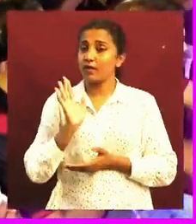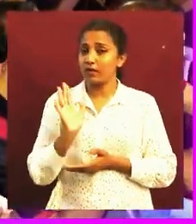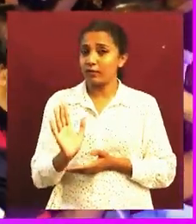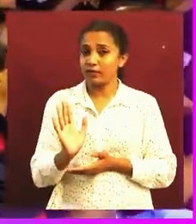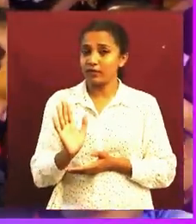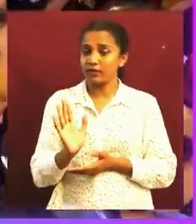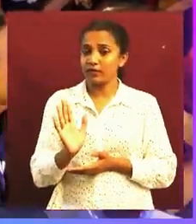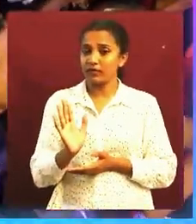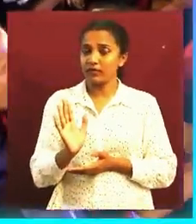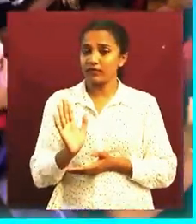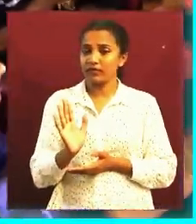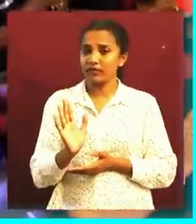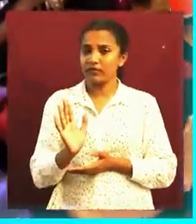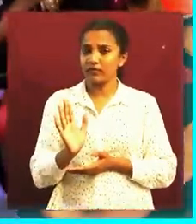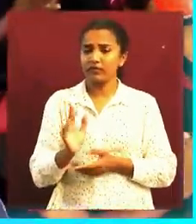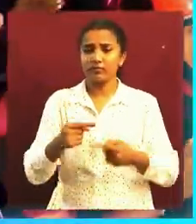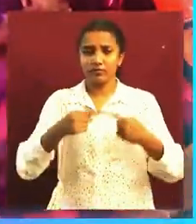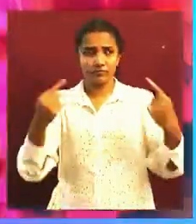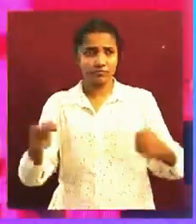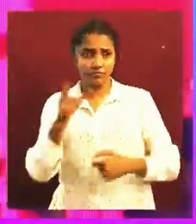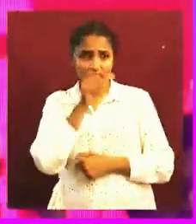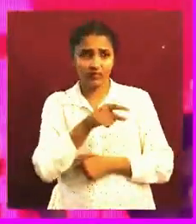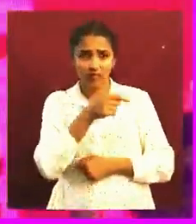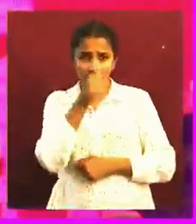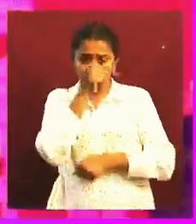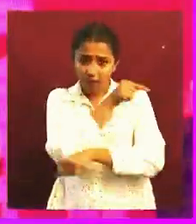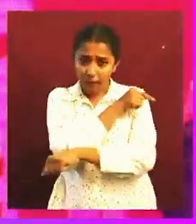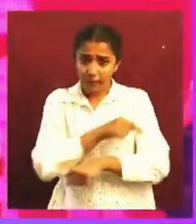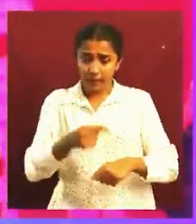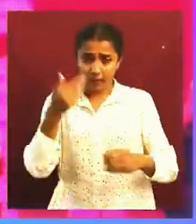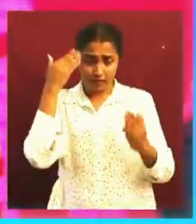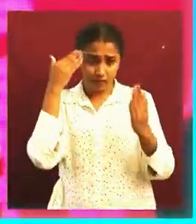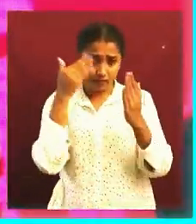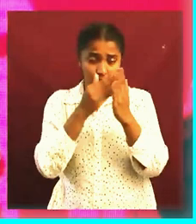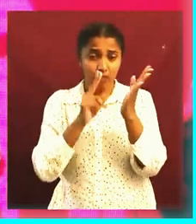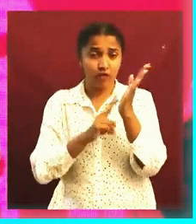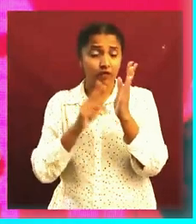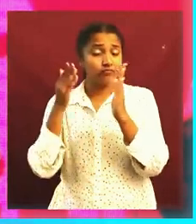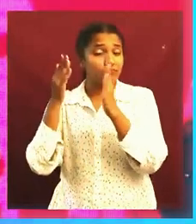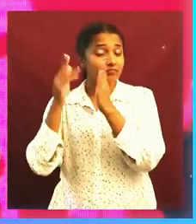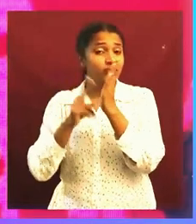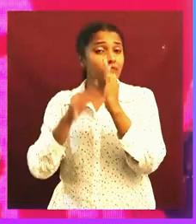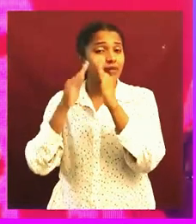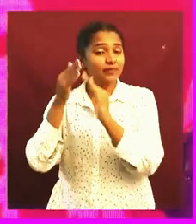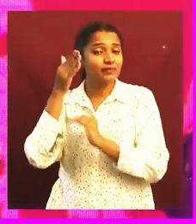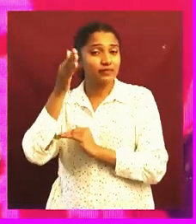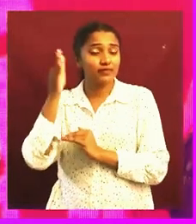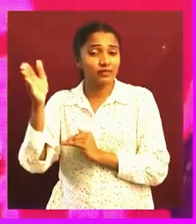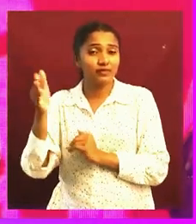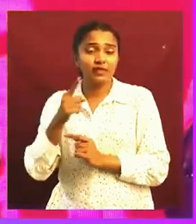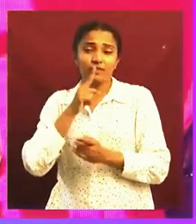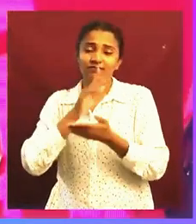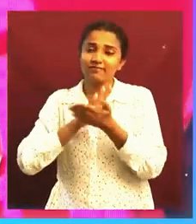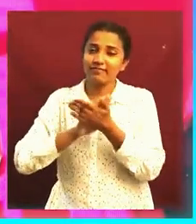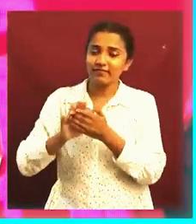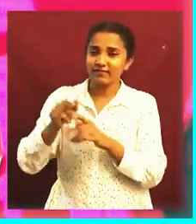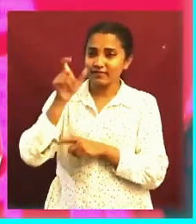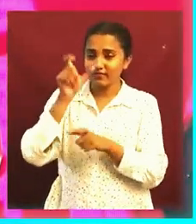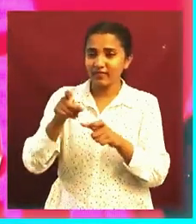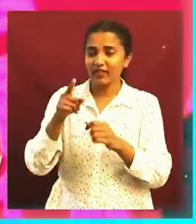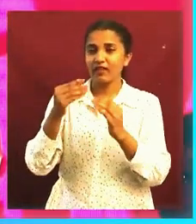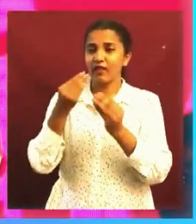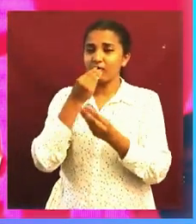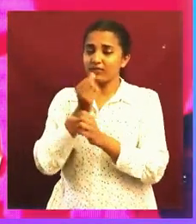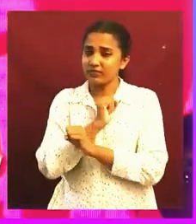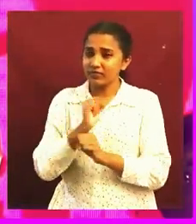හැබැයි සතුරාගේ කුමන්ත්‍රණ හමුවේ ගමේ ඉන්න අහිංසක ජනතාව ආහාර වේලක් නැති කෙනා, ගෙදර වහ ගන්න